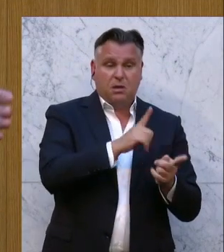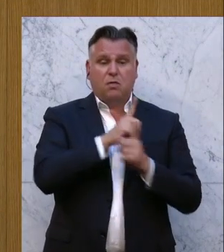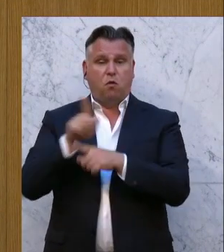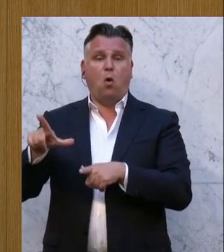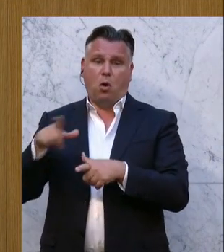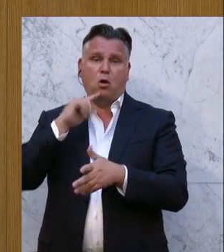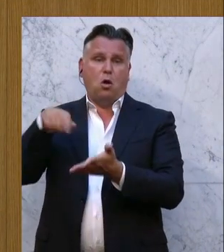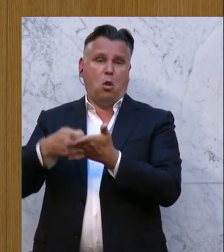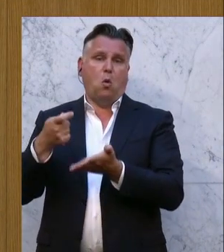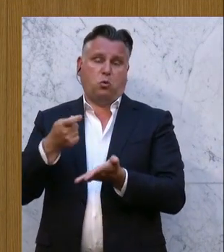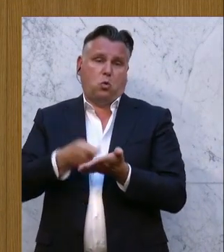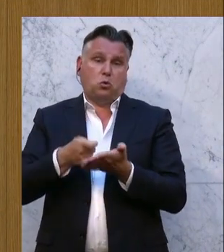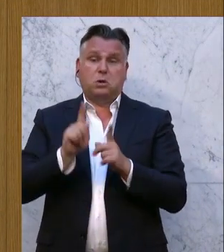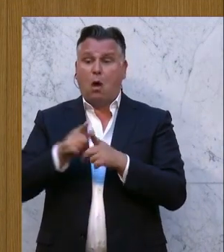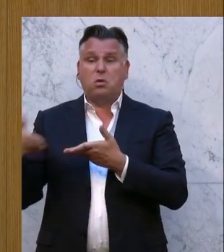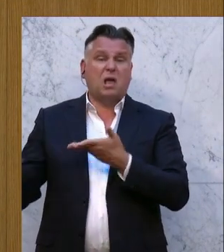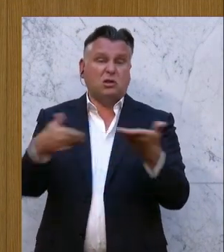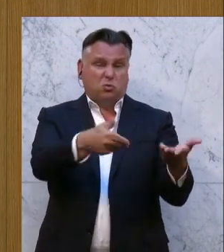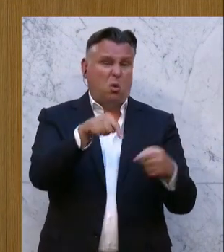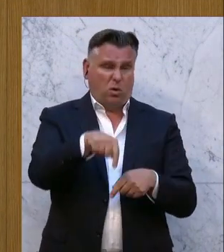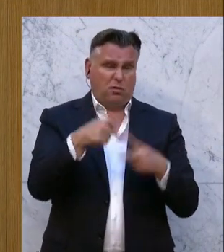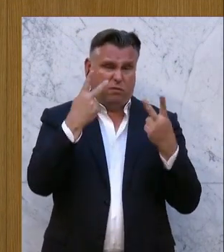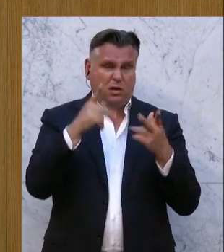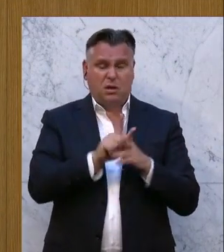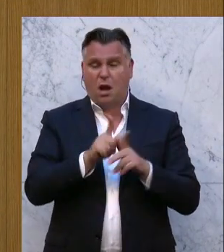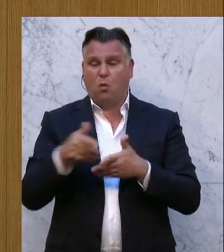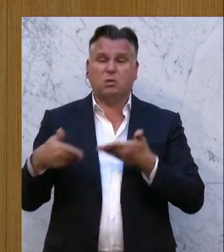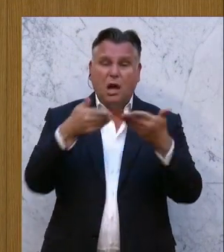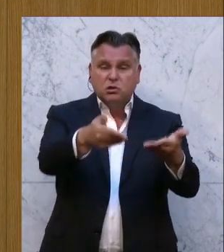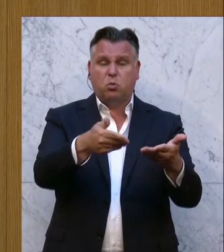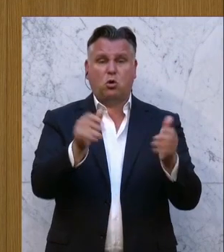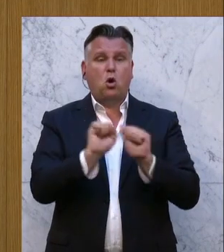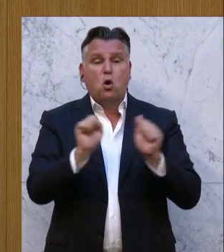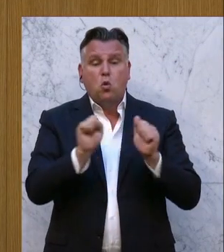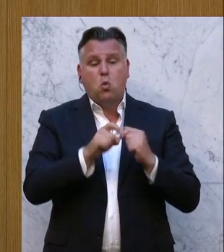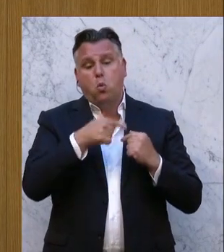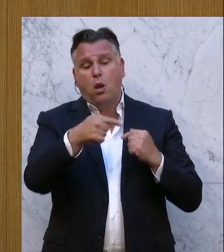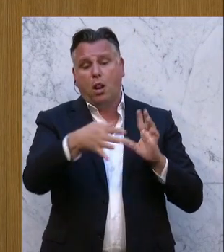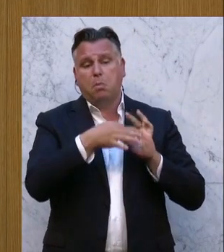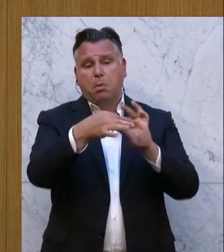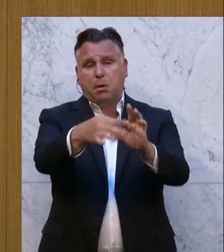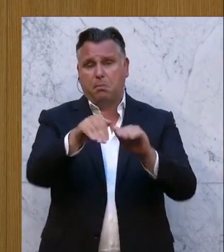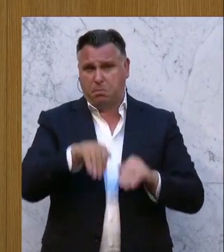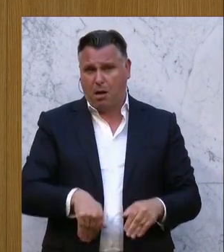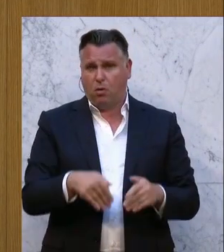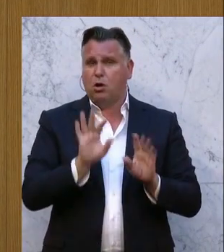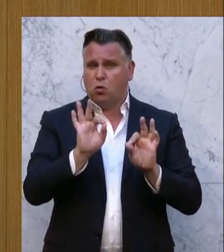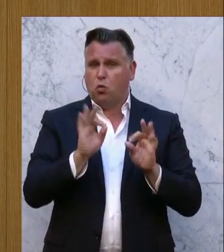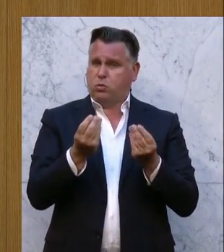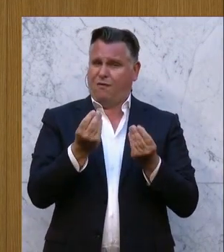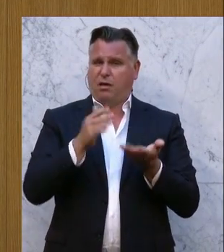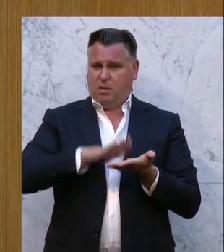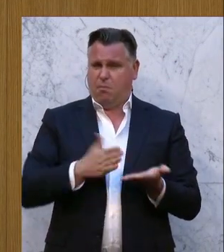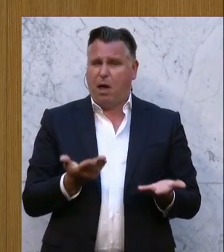wollen wir die Lebensmittel von A nach B bringen. Das heißt, wir haben Logistik, Transport, Kühlketten, damit wir auch Frische und Qualität erhalten